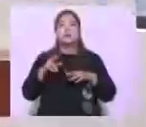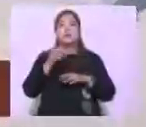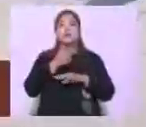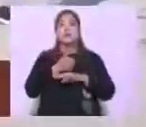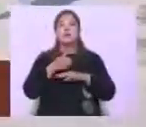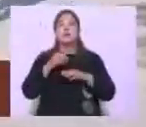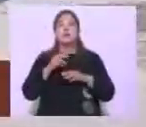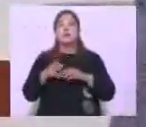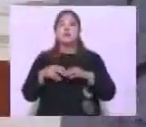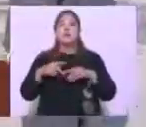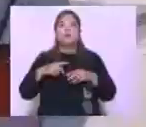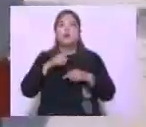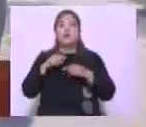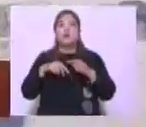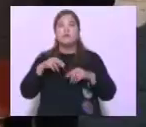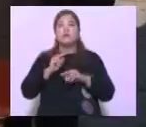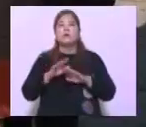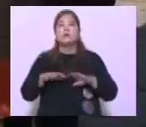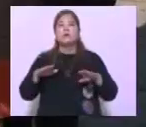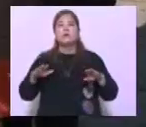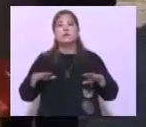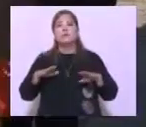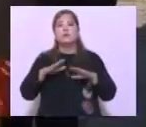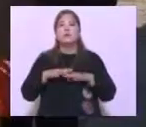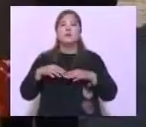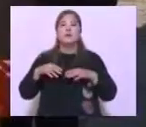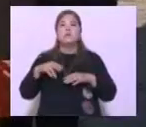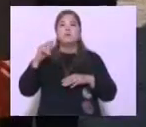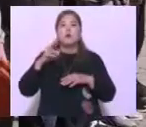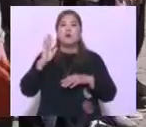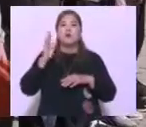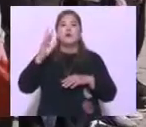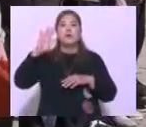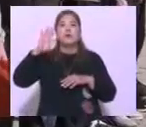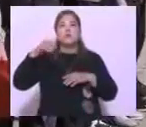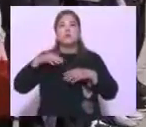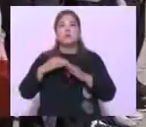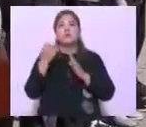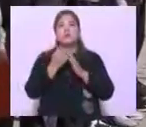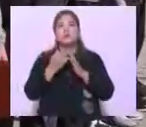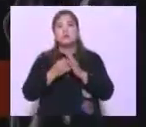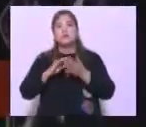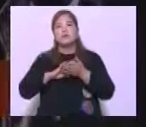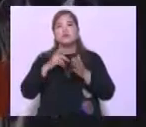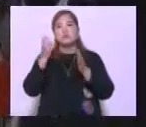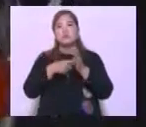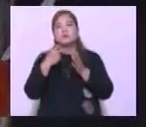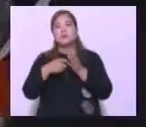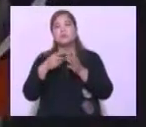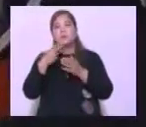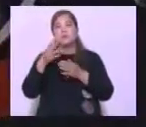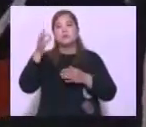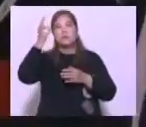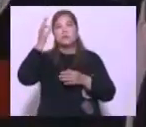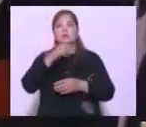делам обороны, все ребята успешно прошли строгий отбор в областной военкомате, медкомиссию, тесты на физподготовку и психологическую устойчивость